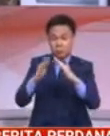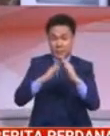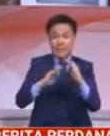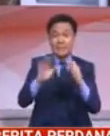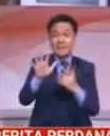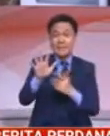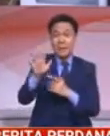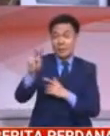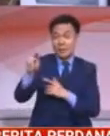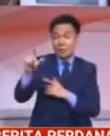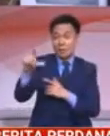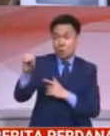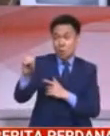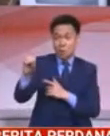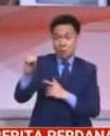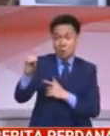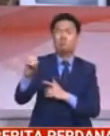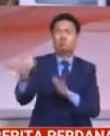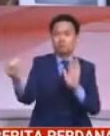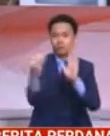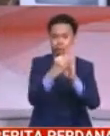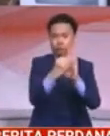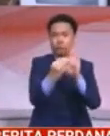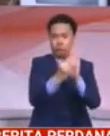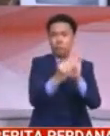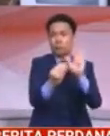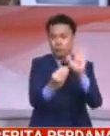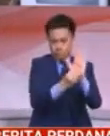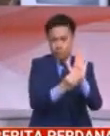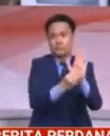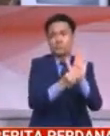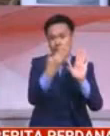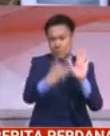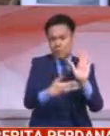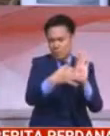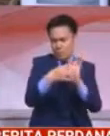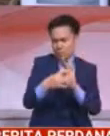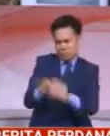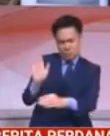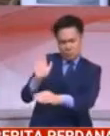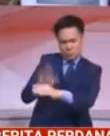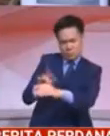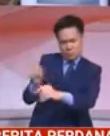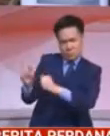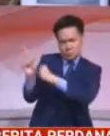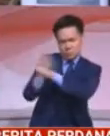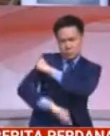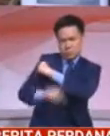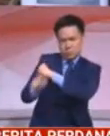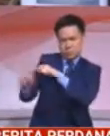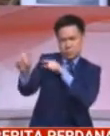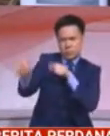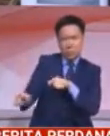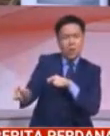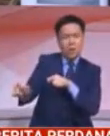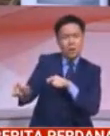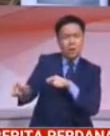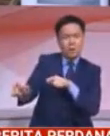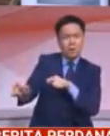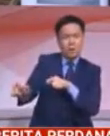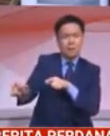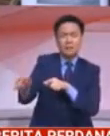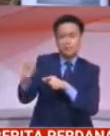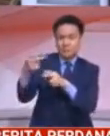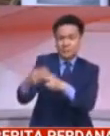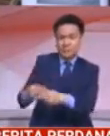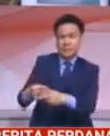NGO untuk menyertai bersama kami untuk menyertai untuk kita saman beliau iaitu Nizar